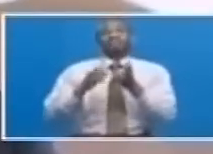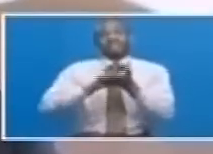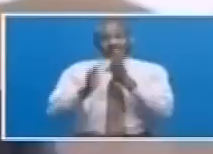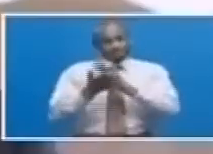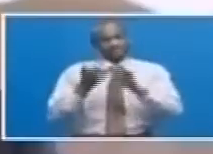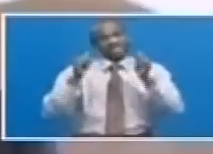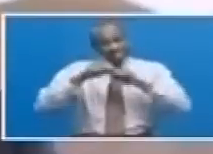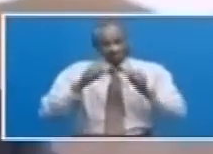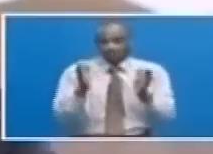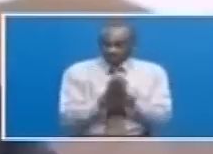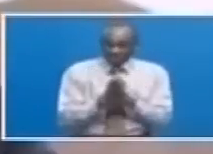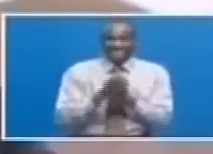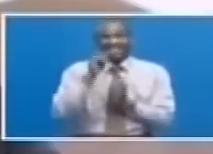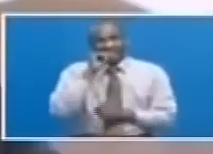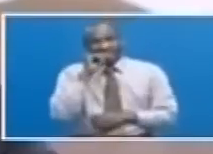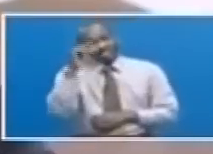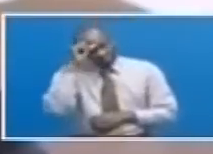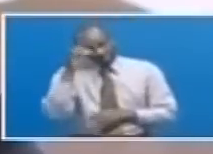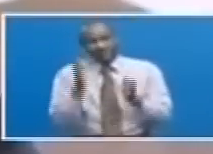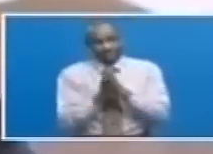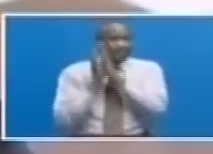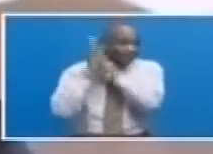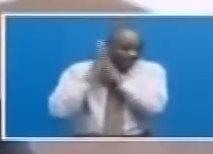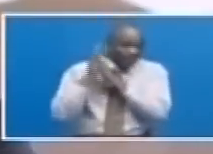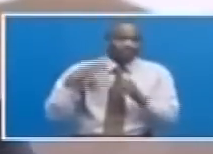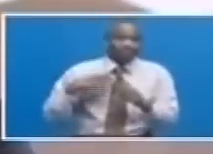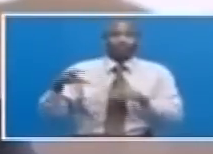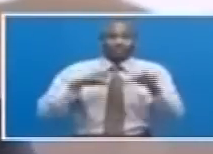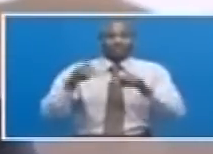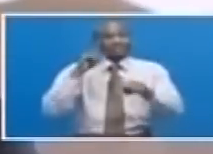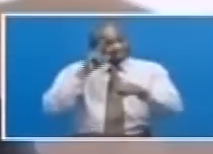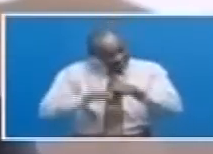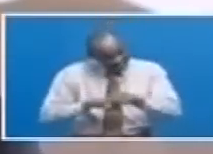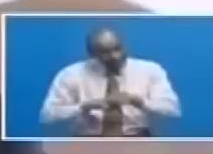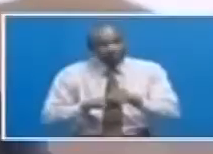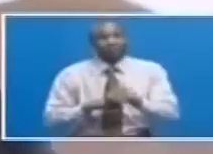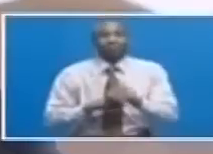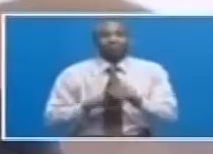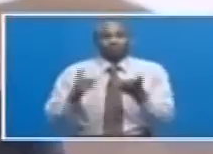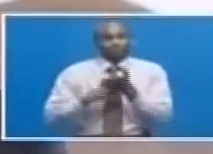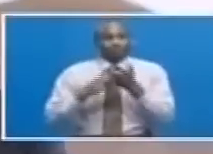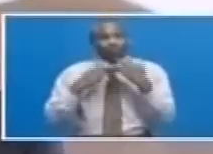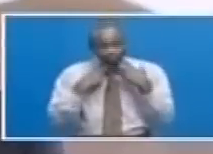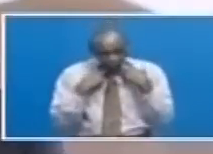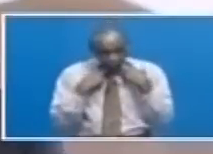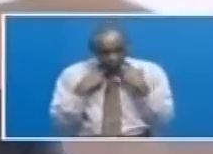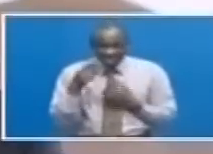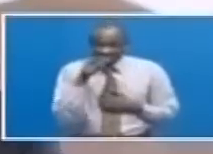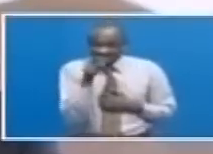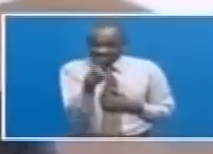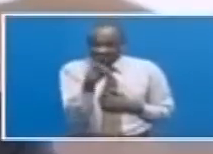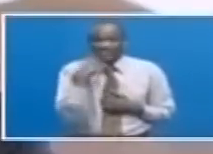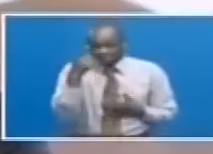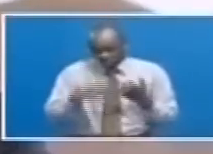the British government, the Mau Mau, and all those who suffered during the emergency period. It is an acknowledgement of